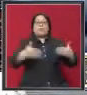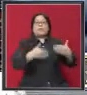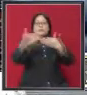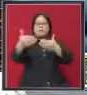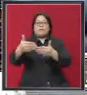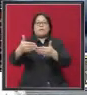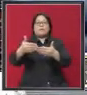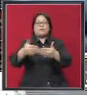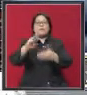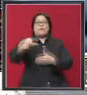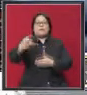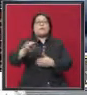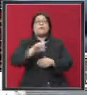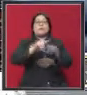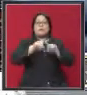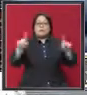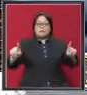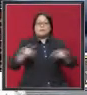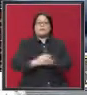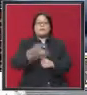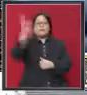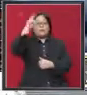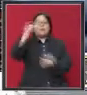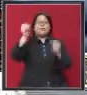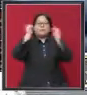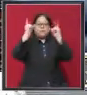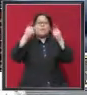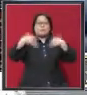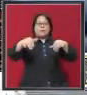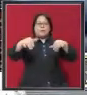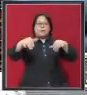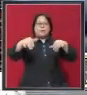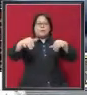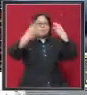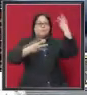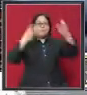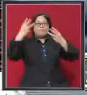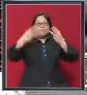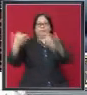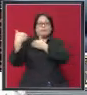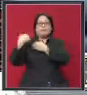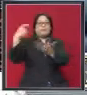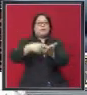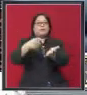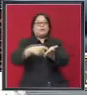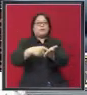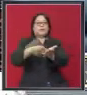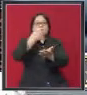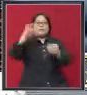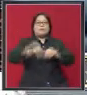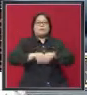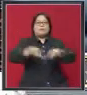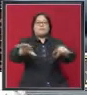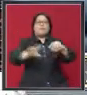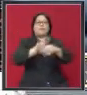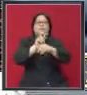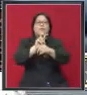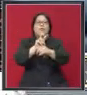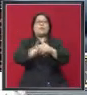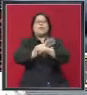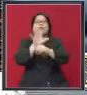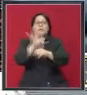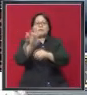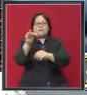semula bayaran balik pinjaman mereka. Namun, kerajaan sedar masih ada kebimbangan membiayai hutang disebabkan penularan wabak